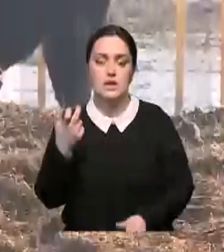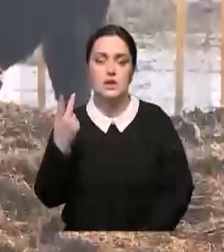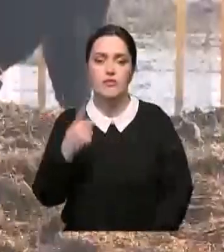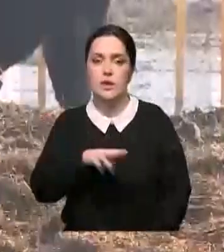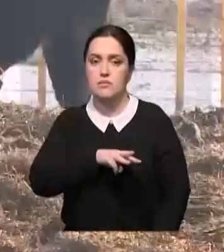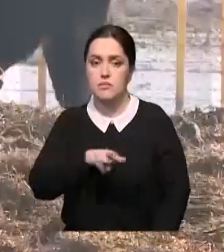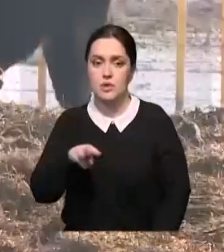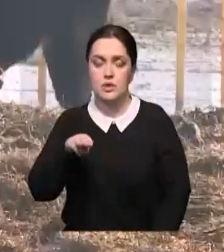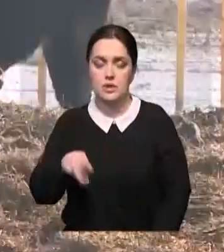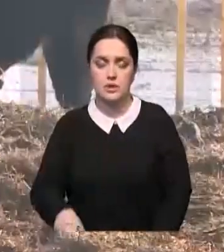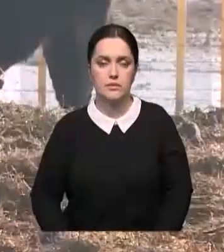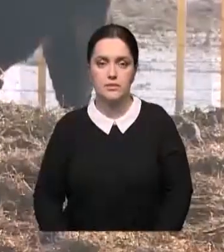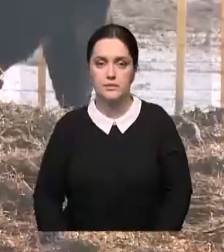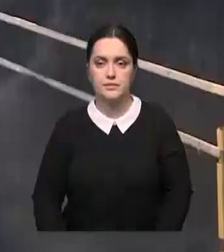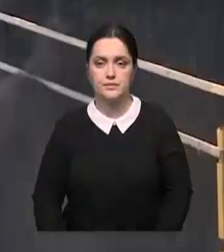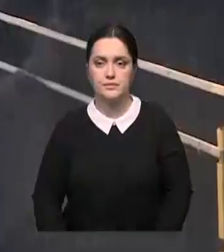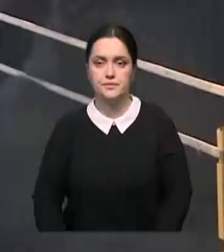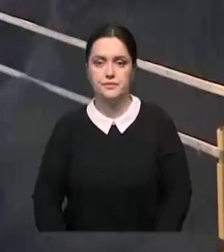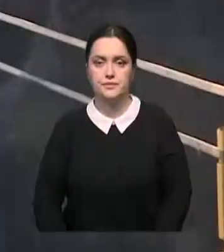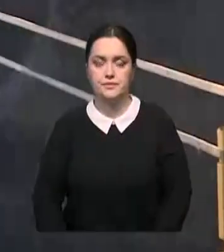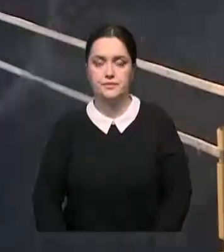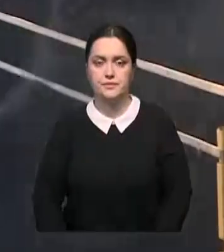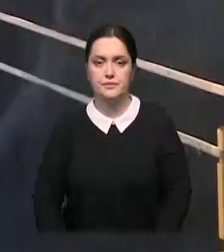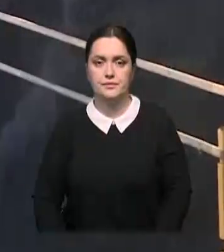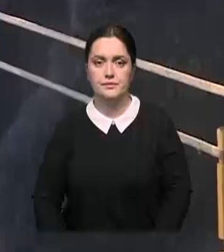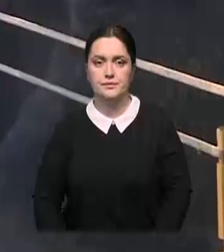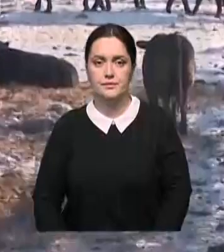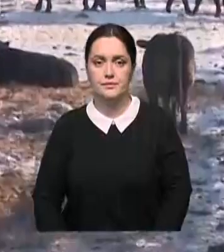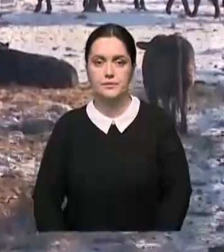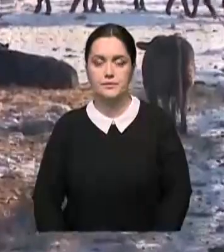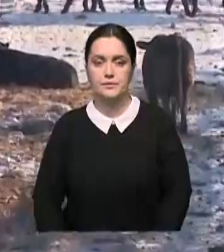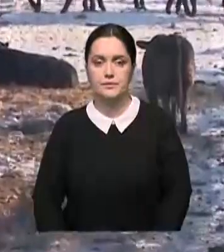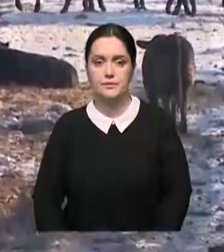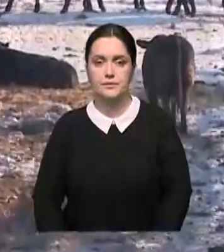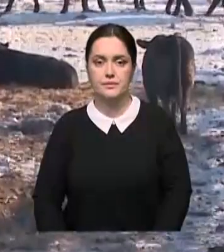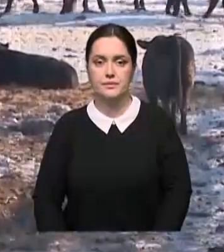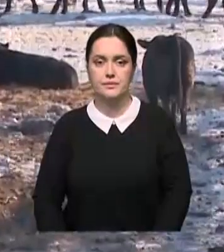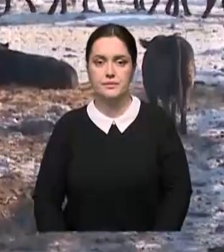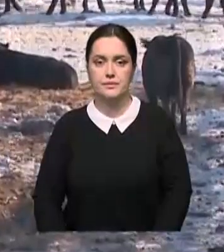320 миллионов тенге. Гульнар Жантасова, Куаныш Тургенбаев, 24 КИЗ, область ЖТСУ.